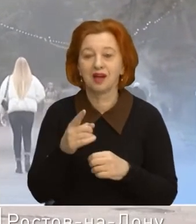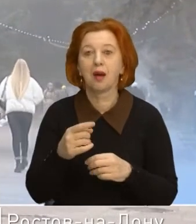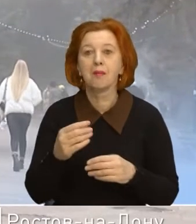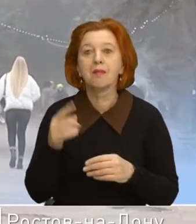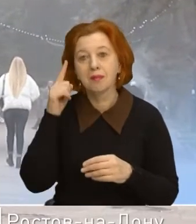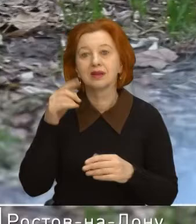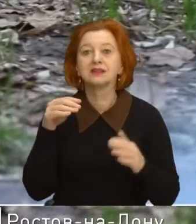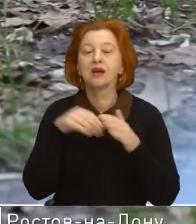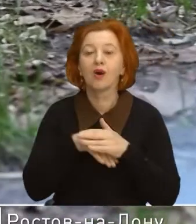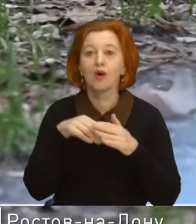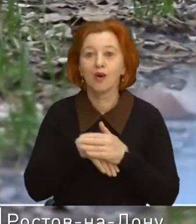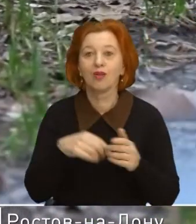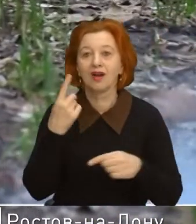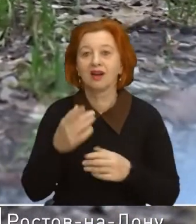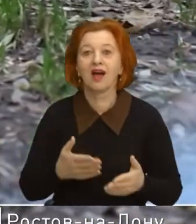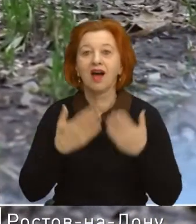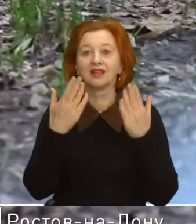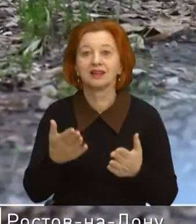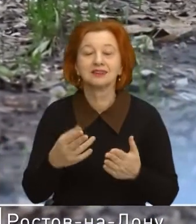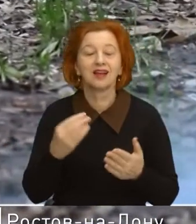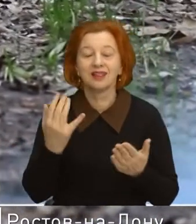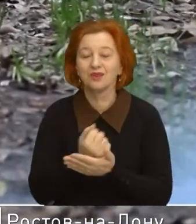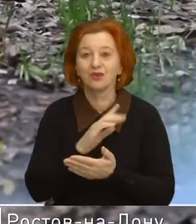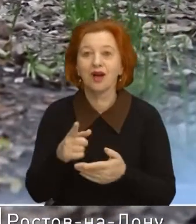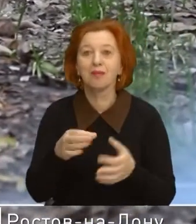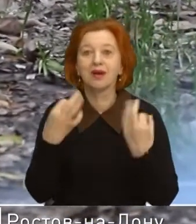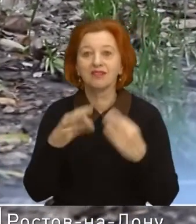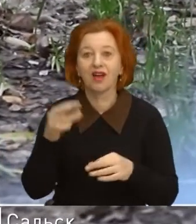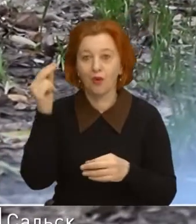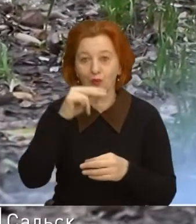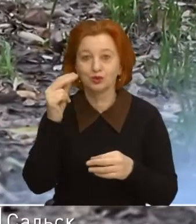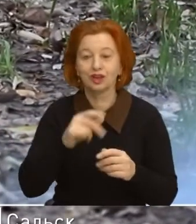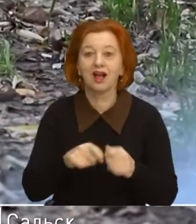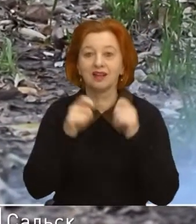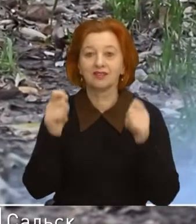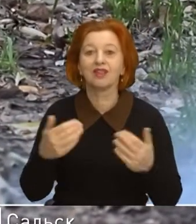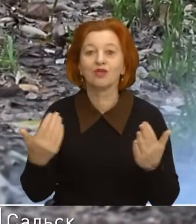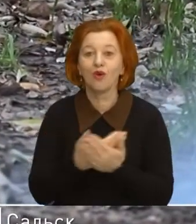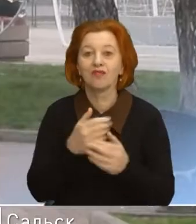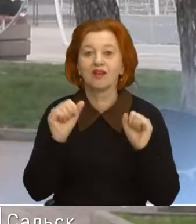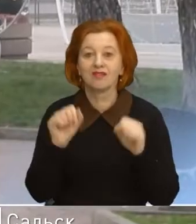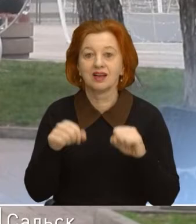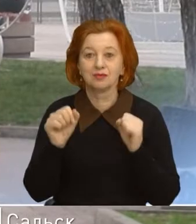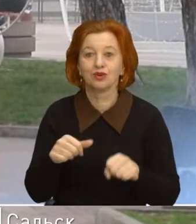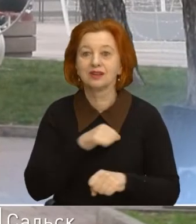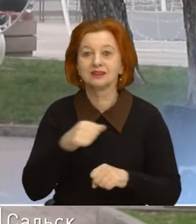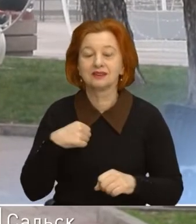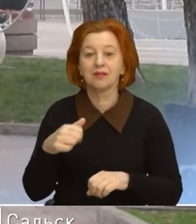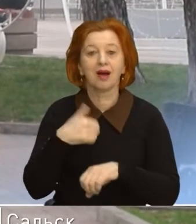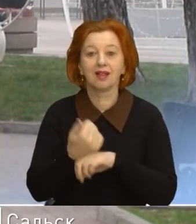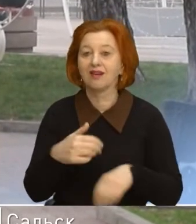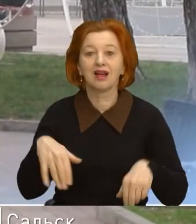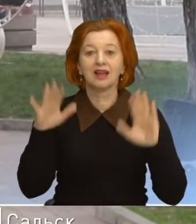Психологи советуют позитивно относиться к неудачам. Они позволяют нам учиться и открывают новые возможности. Потому главное не